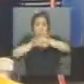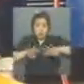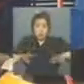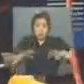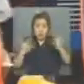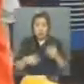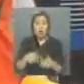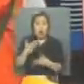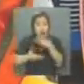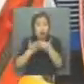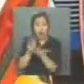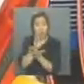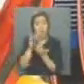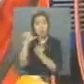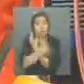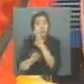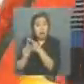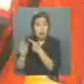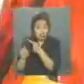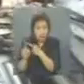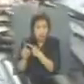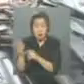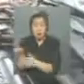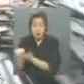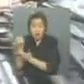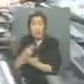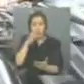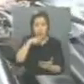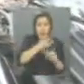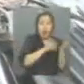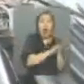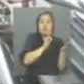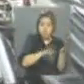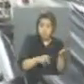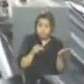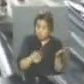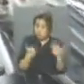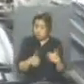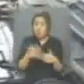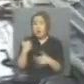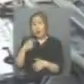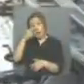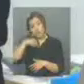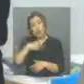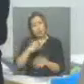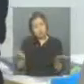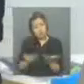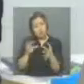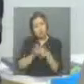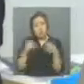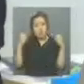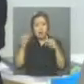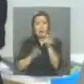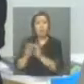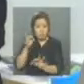ว่างประเทศที่สูงกว่าราคาในประเทศรวมทั้งการผลักดันให้ไทยเป็นผู้นำในด้านนี ้เมื่อเรารวมตั